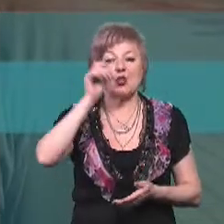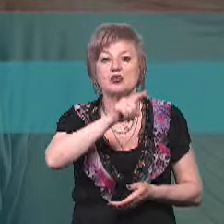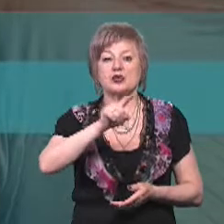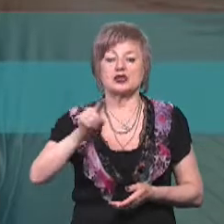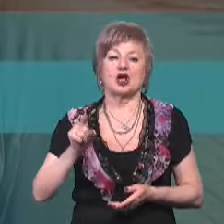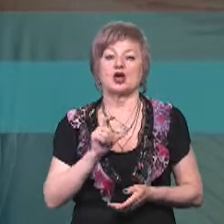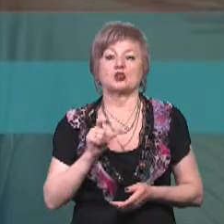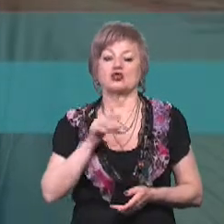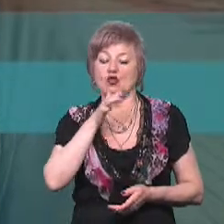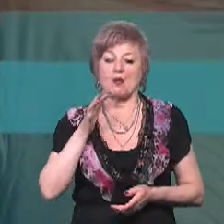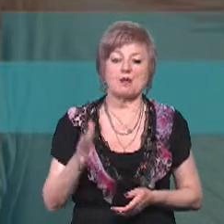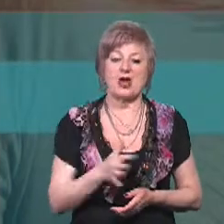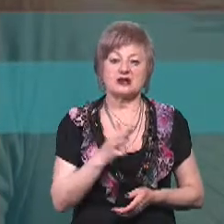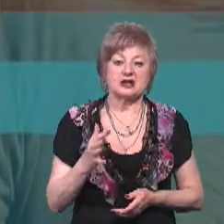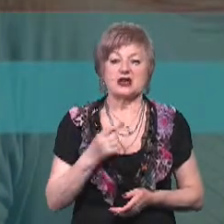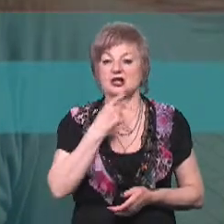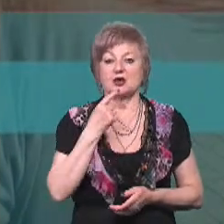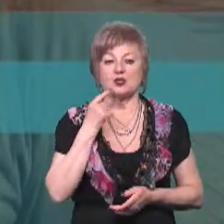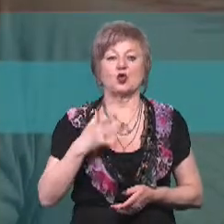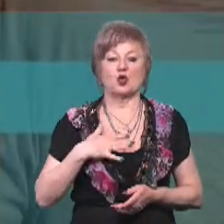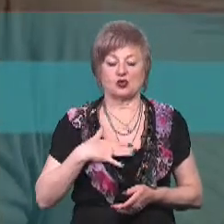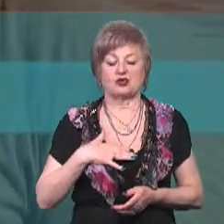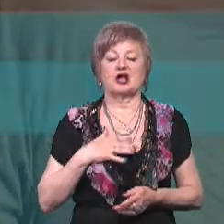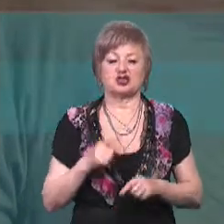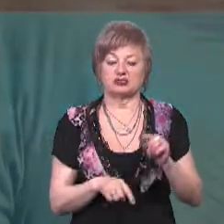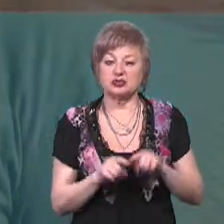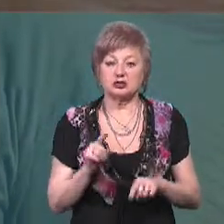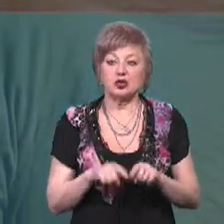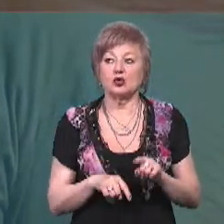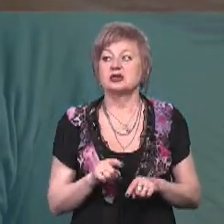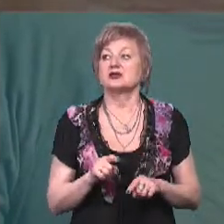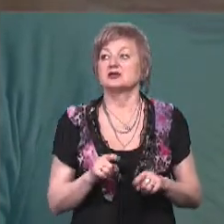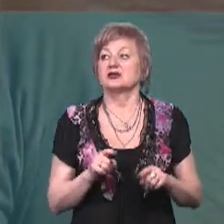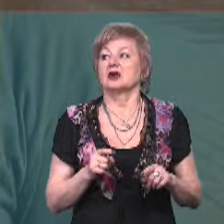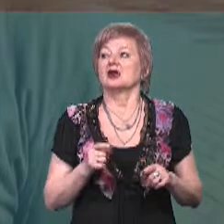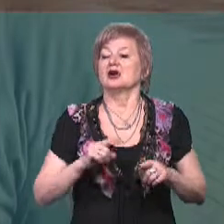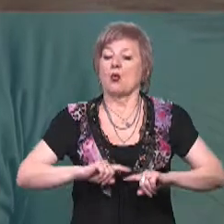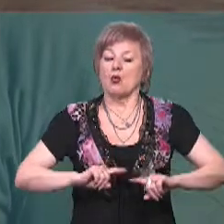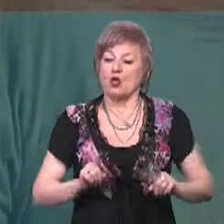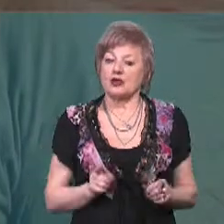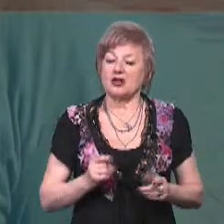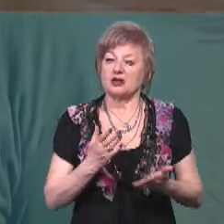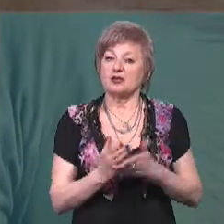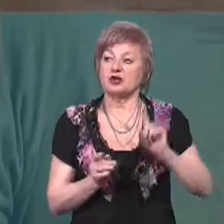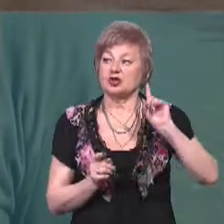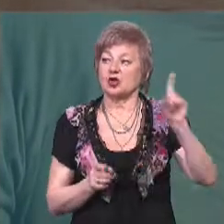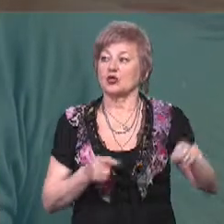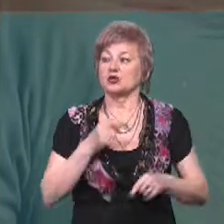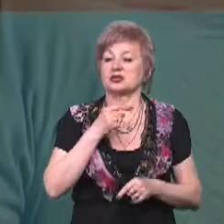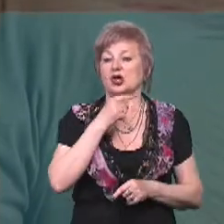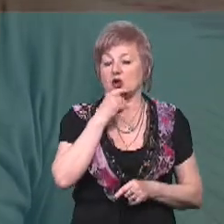5 років забули, що багато наших співвітчизників є бранцями та полоненими кремлівського